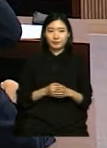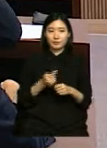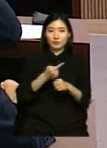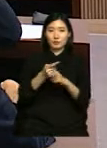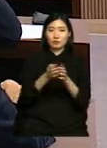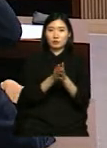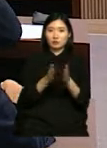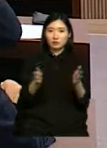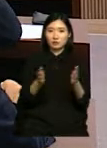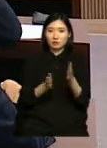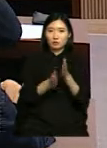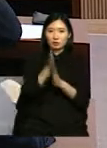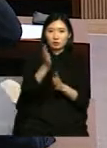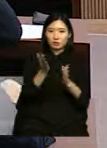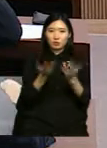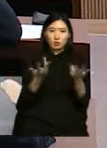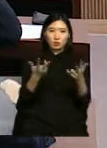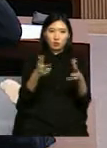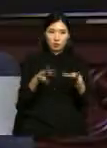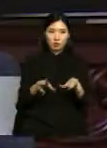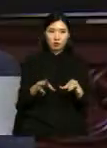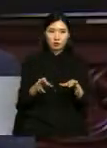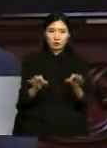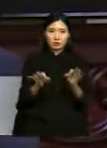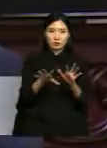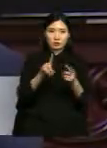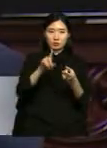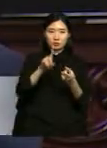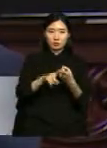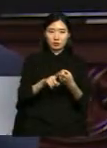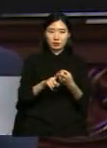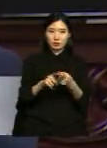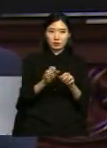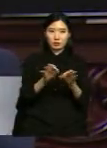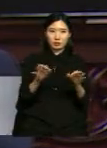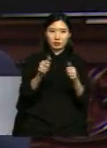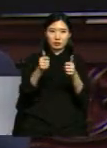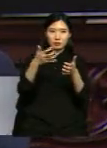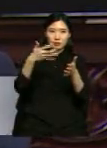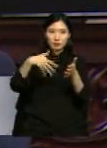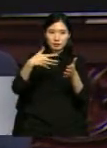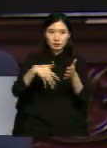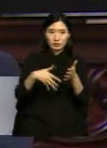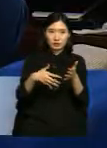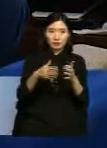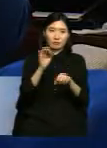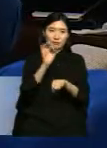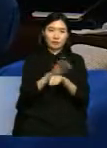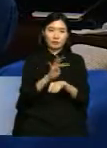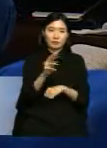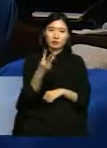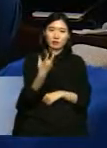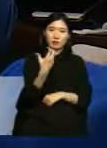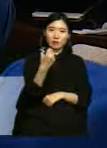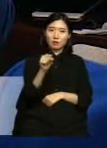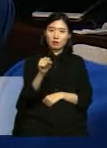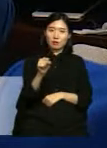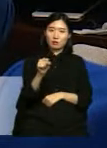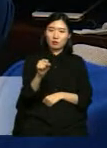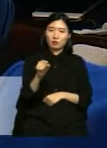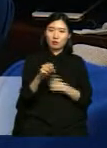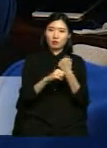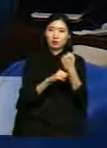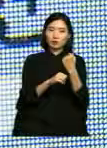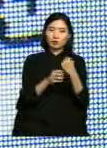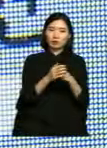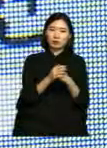내년 실시되는 도시공원 일몰제에 대비해 장기 미집행 공원 부지 매입에 305억 원을, 전국 기초자치단체